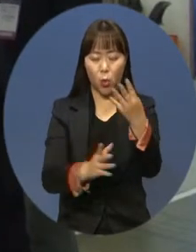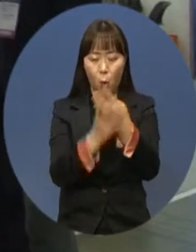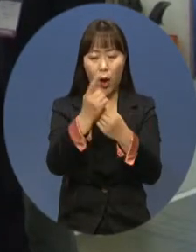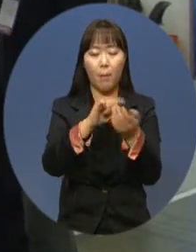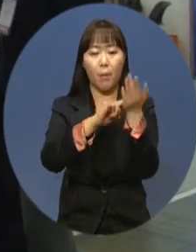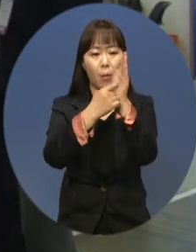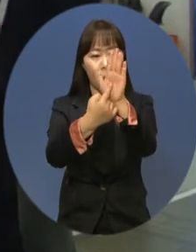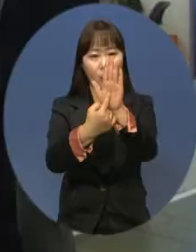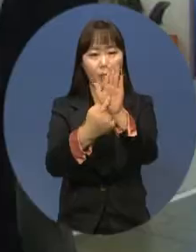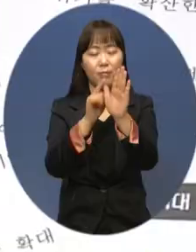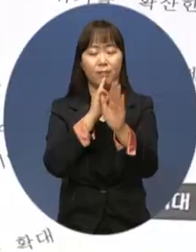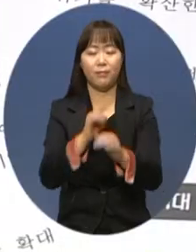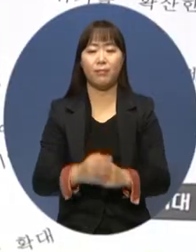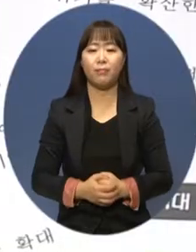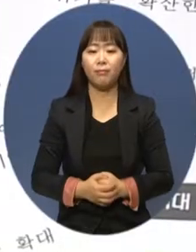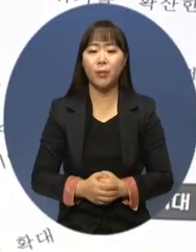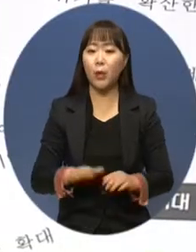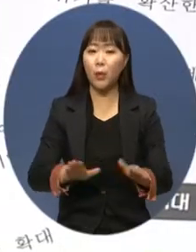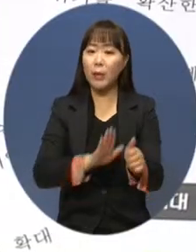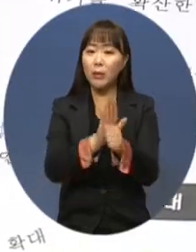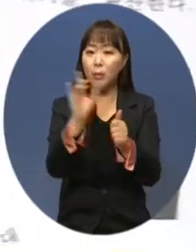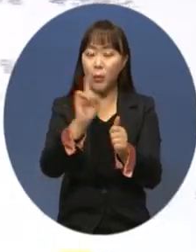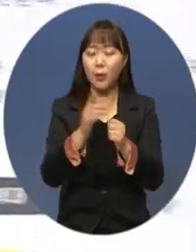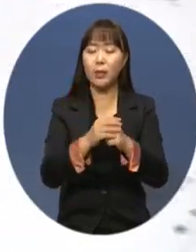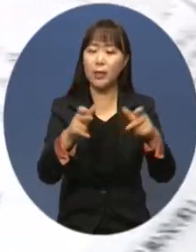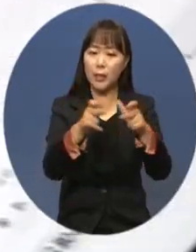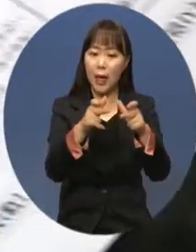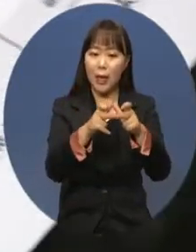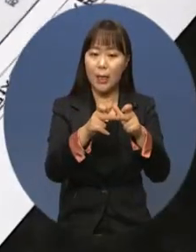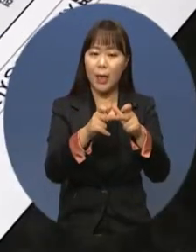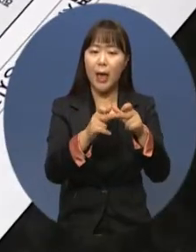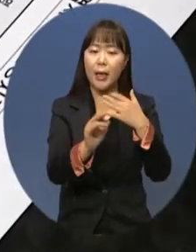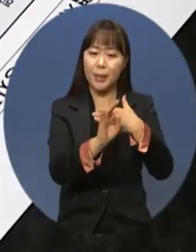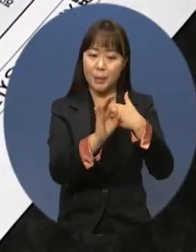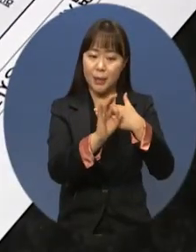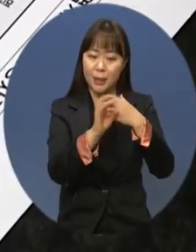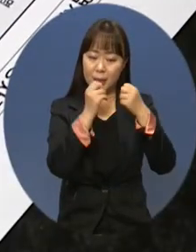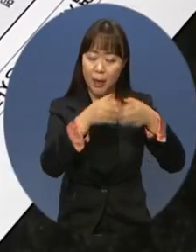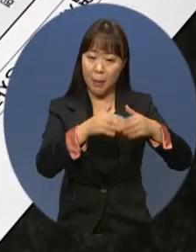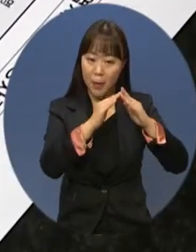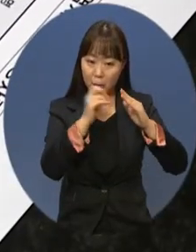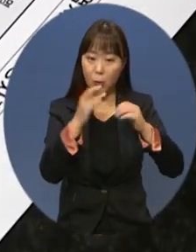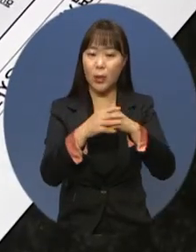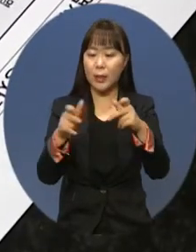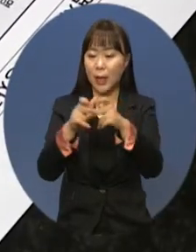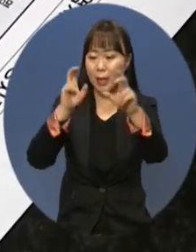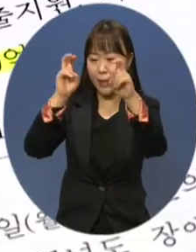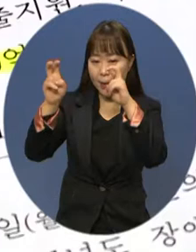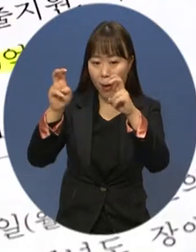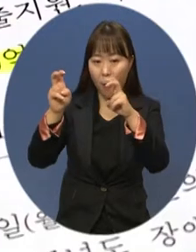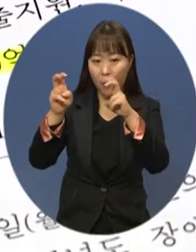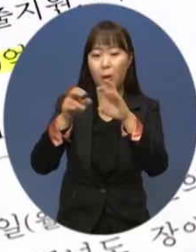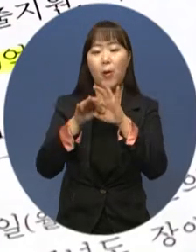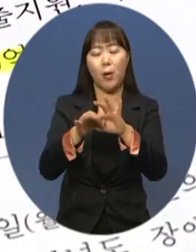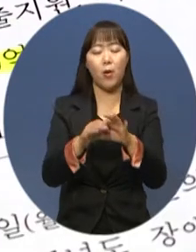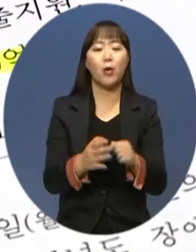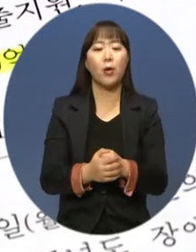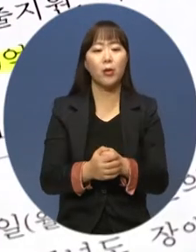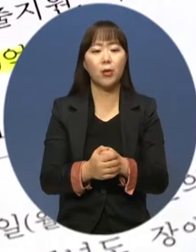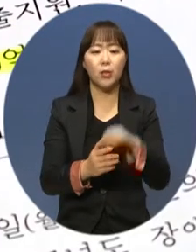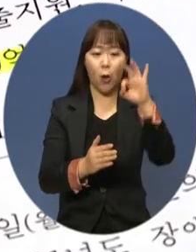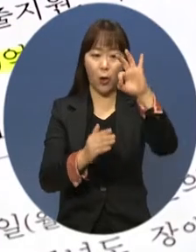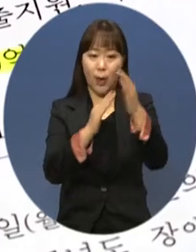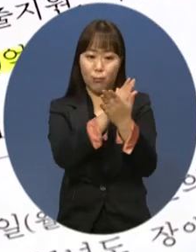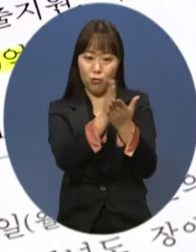밝혔습니다 이번 지원은 장애인 예비창업자 와 장애인기업 을 대상으로 추진되며 총 10개